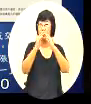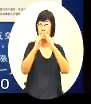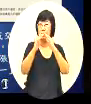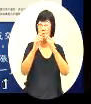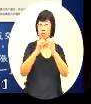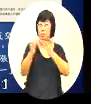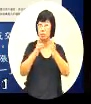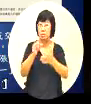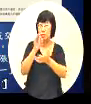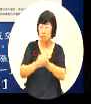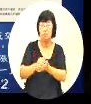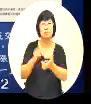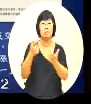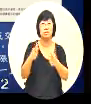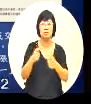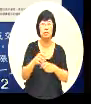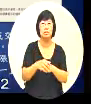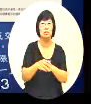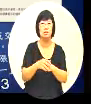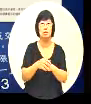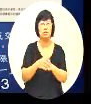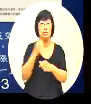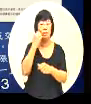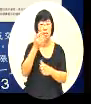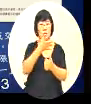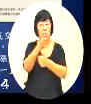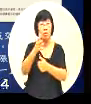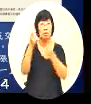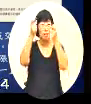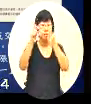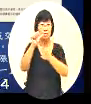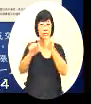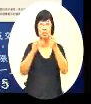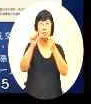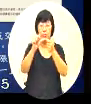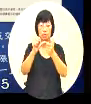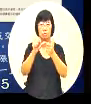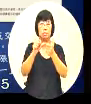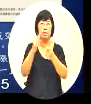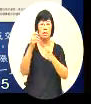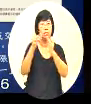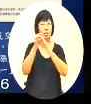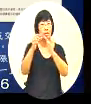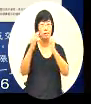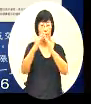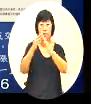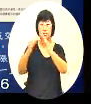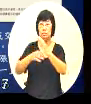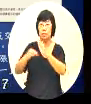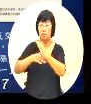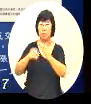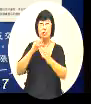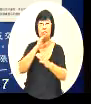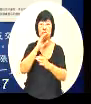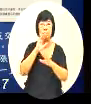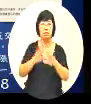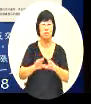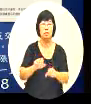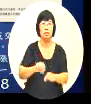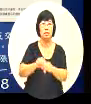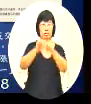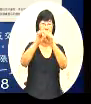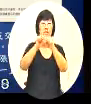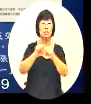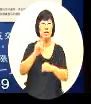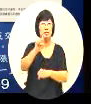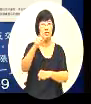么苹果日报也调查了齁，高雄五年来每坪成交单价已经从12.68万了齁，然后涨到16万了齁，然